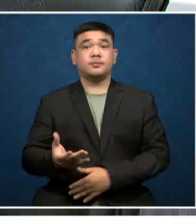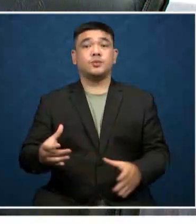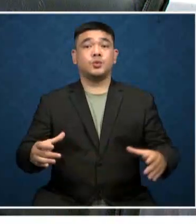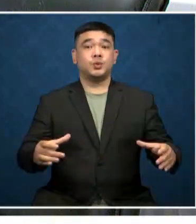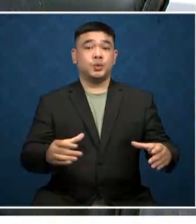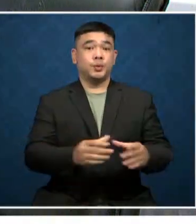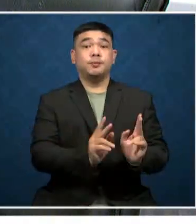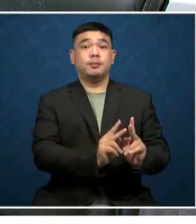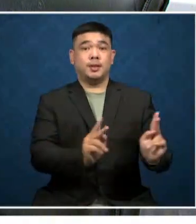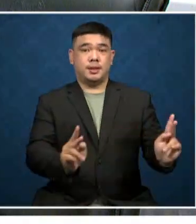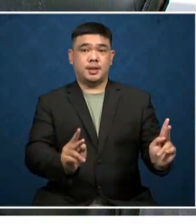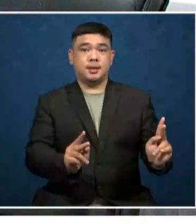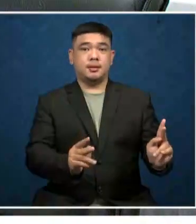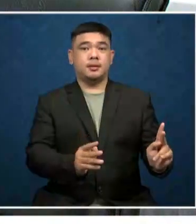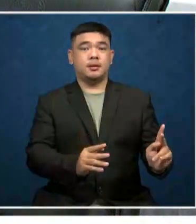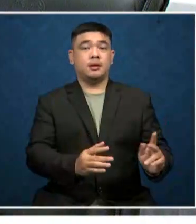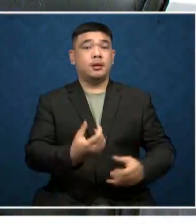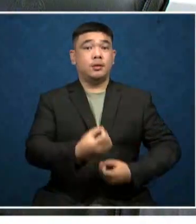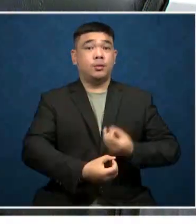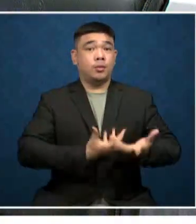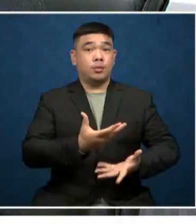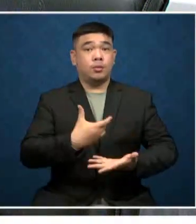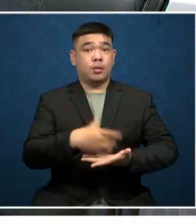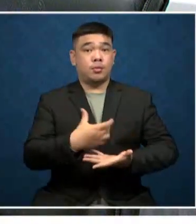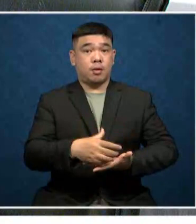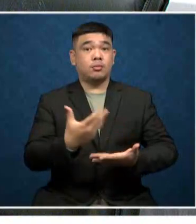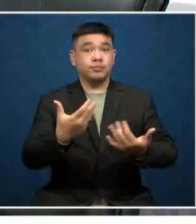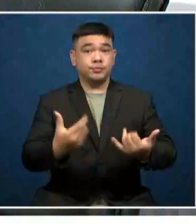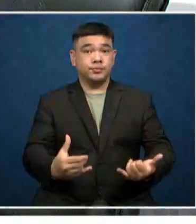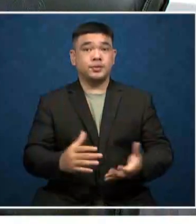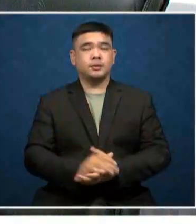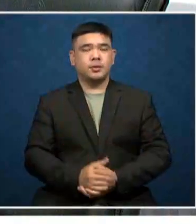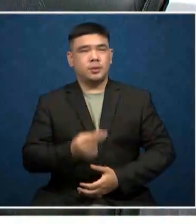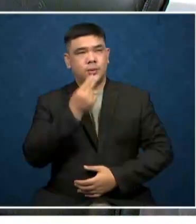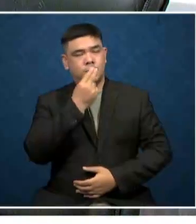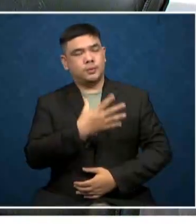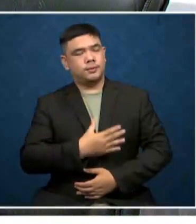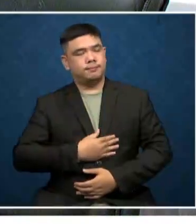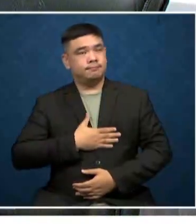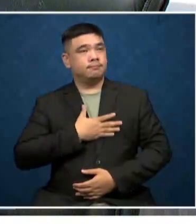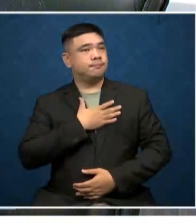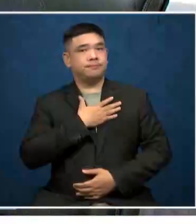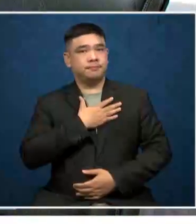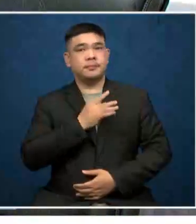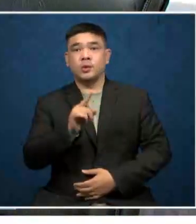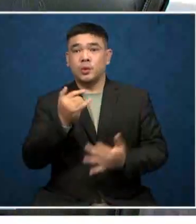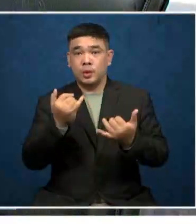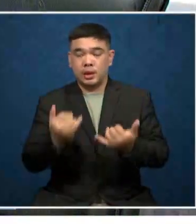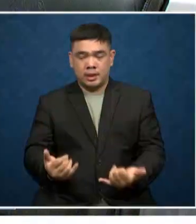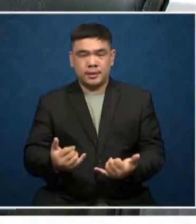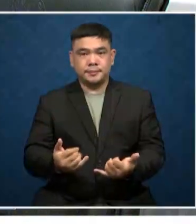กรรมาธิการที่ได้นำเสนอนะครับก็รู้สึกประทับใจมากเพราะว่าปัจจุบัน